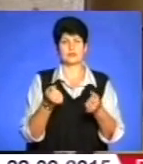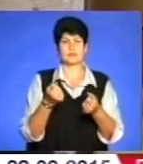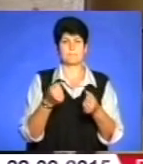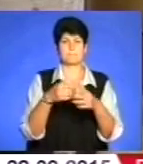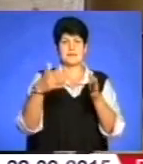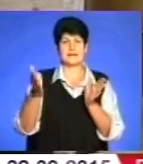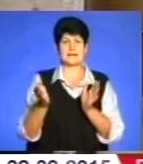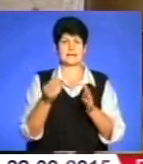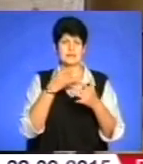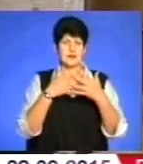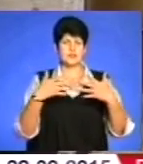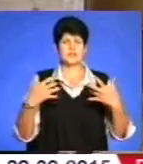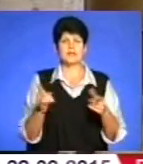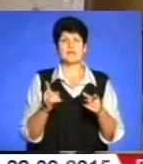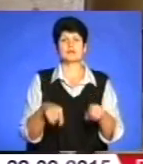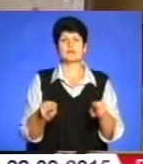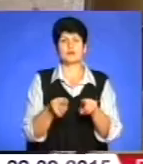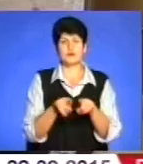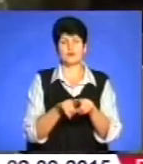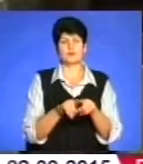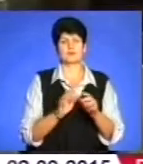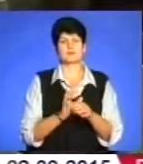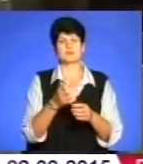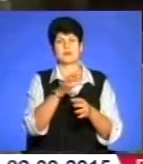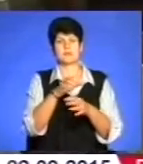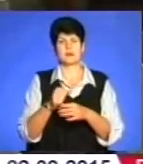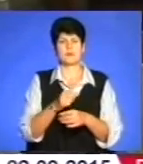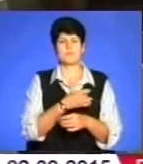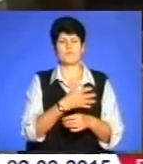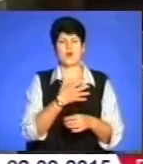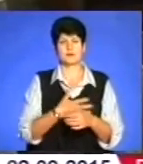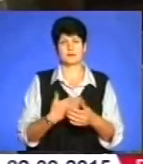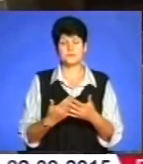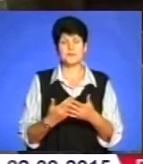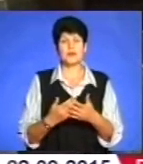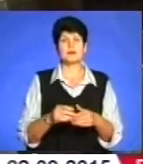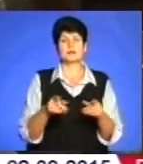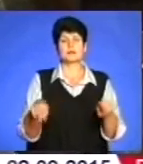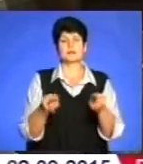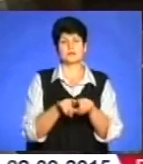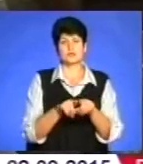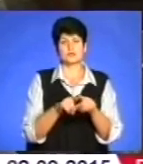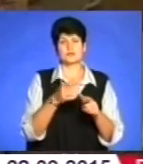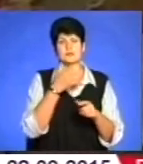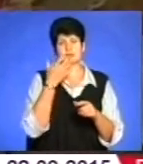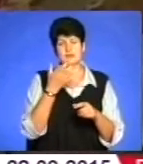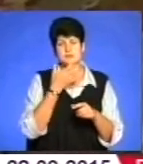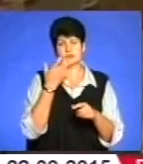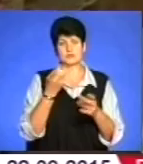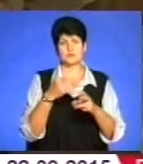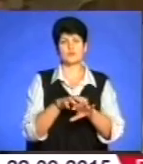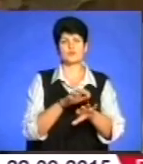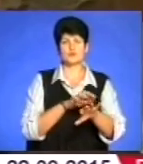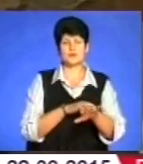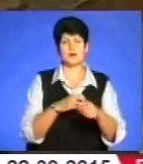просто інколи вивозити поранених з передової. Серед потреб військових – традиційно тепло і термобілизна, взуття,